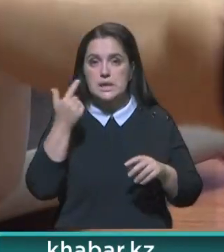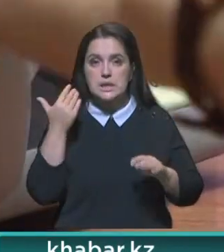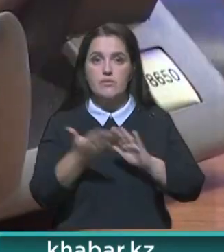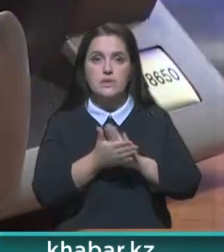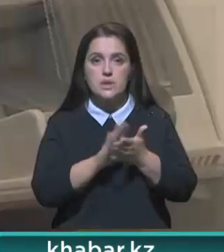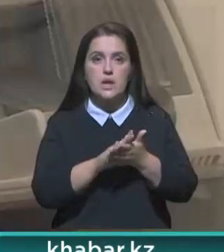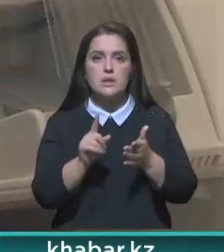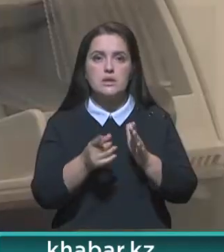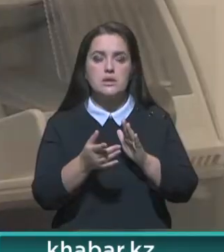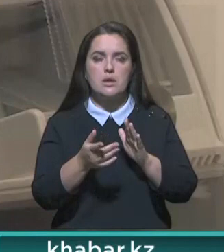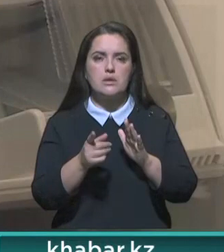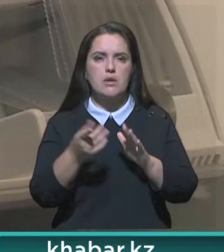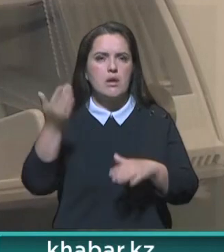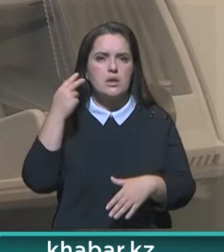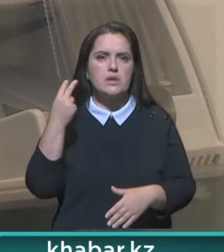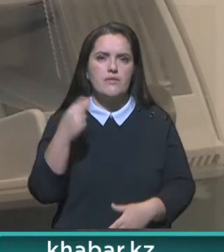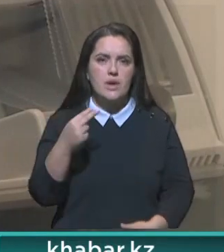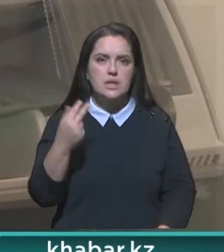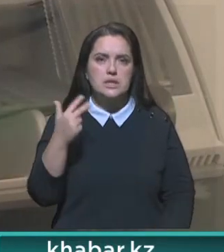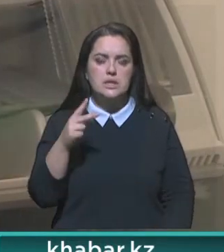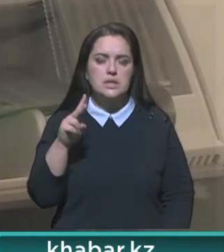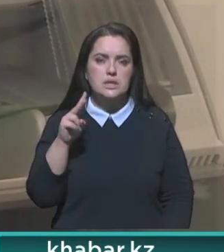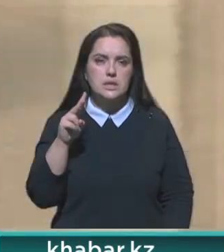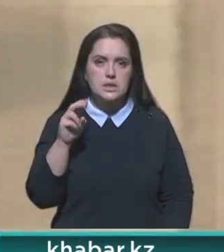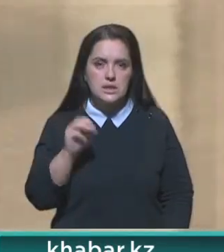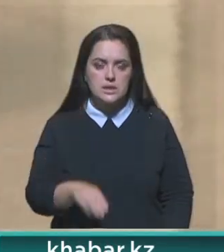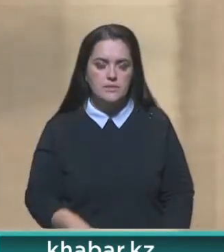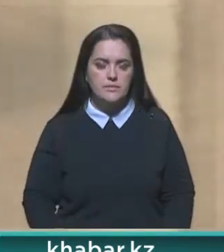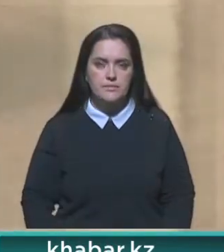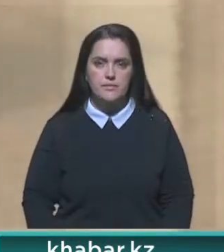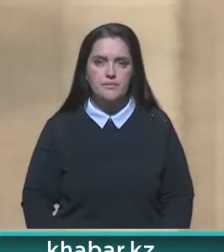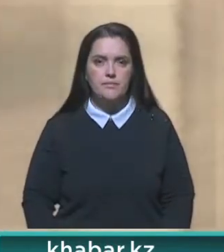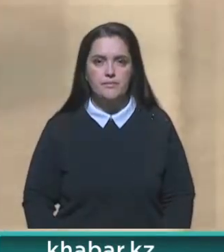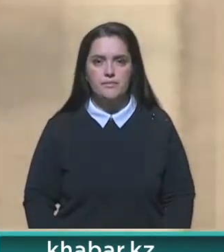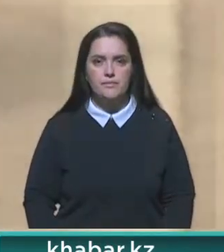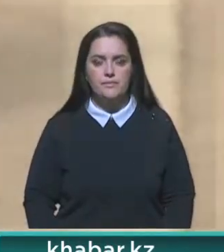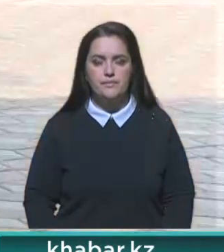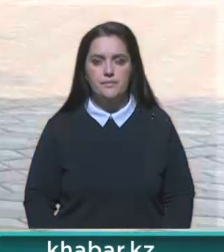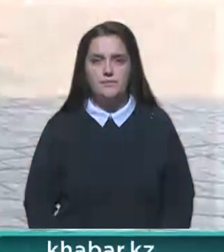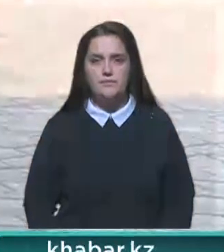как недавние сделки, так и договоры, заключенные 20 или 30 лет назад.